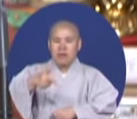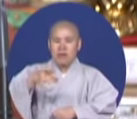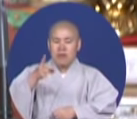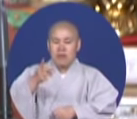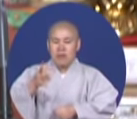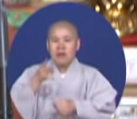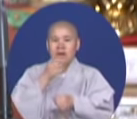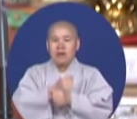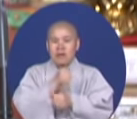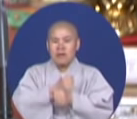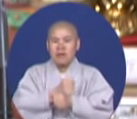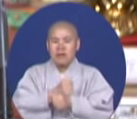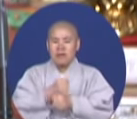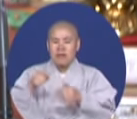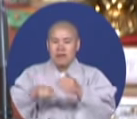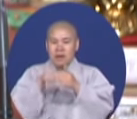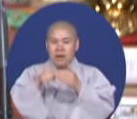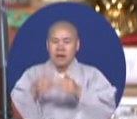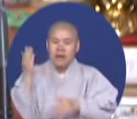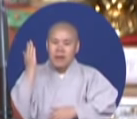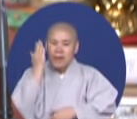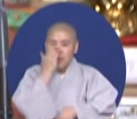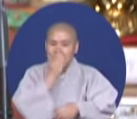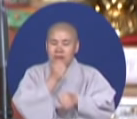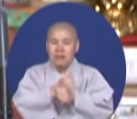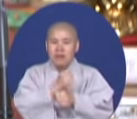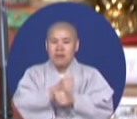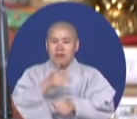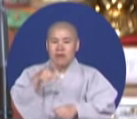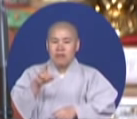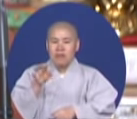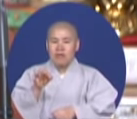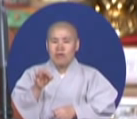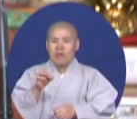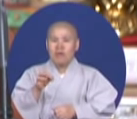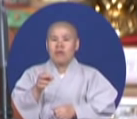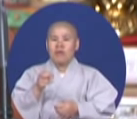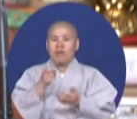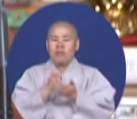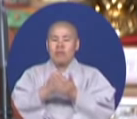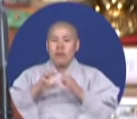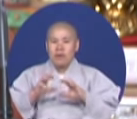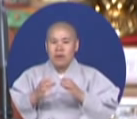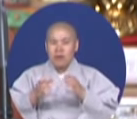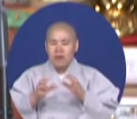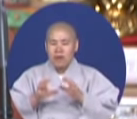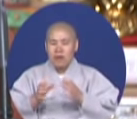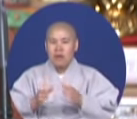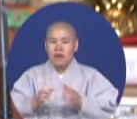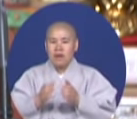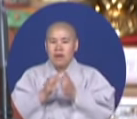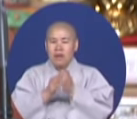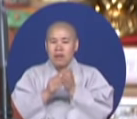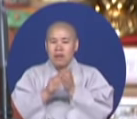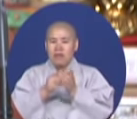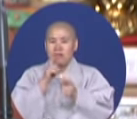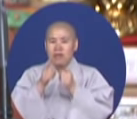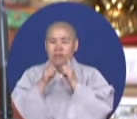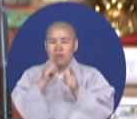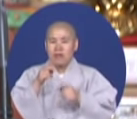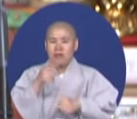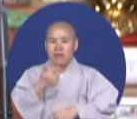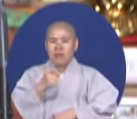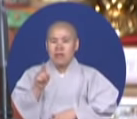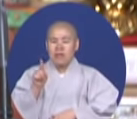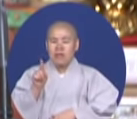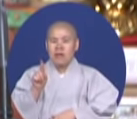안을 아주 청정히 하는 게 정법계진언이에요. 그러면 이제 정법계진언이 나무